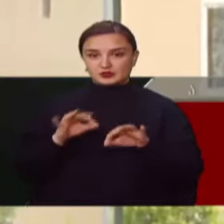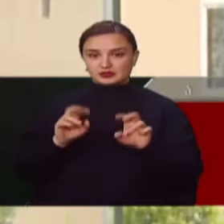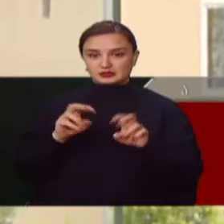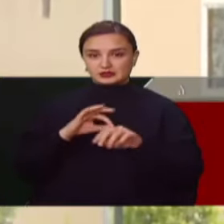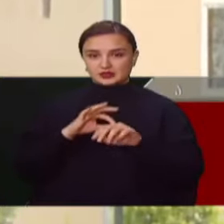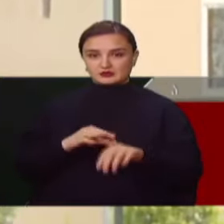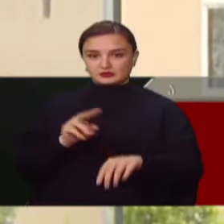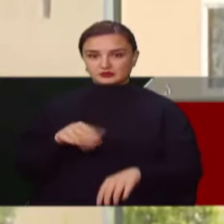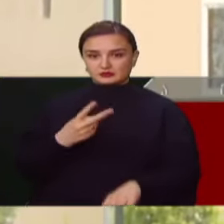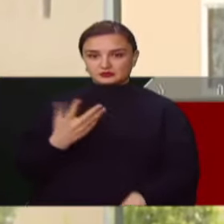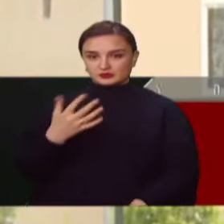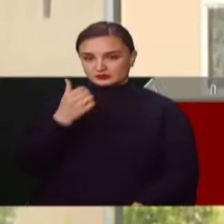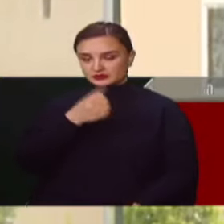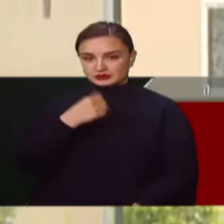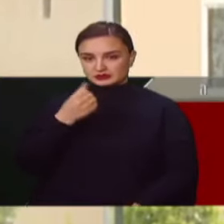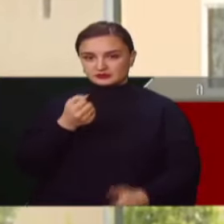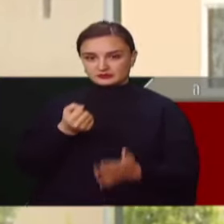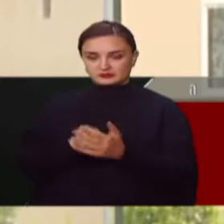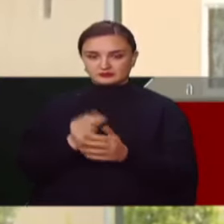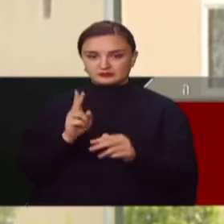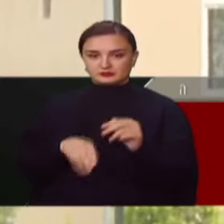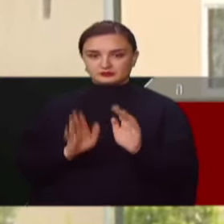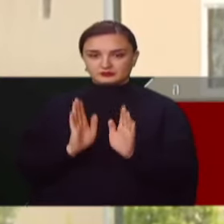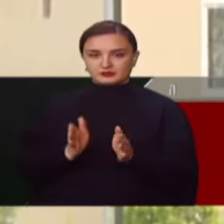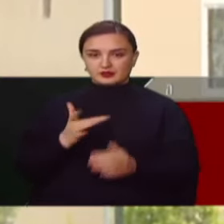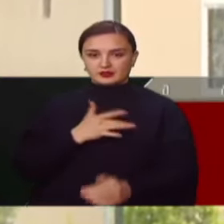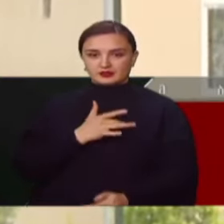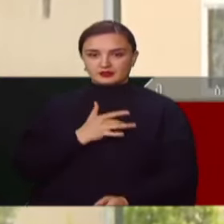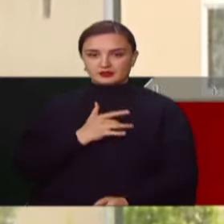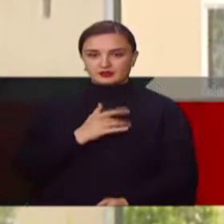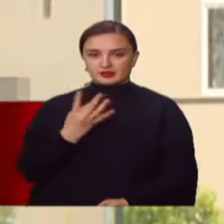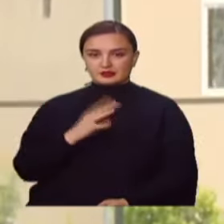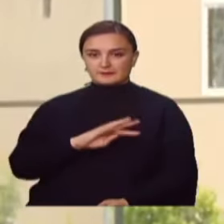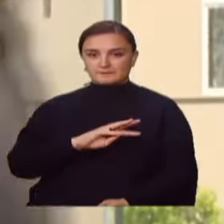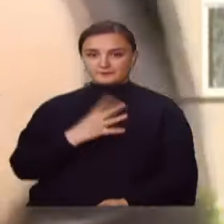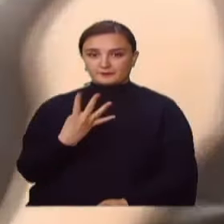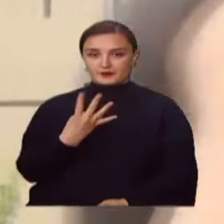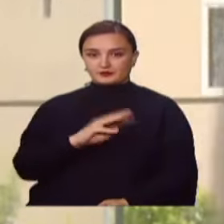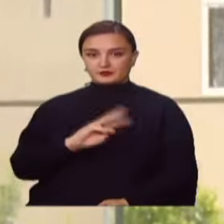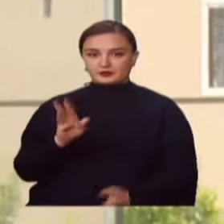განხორციელება 2025 წლისთვის მთლიანად დამთავრებული იქნება და დაახლოებით 4 მილიონი დაიხარჯება.